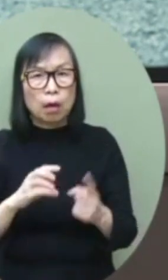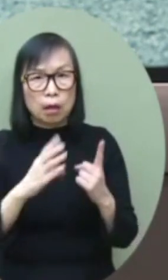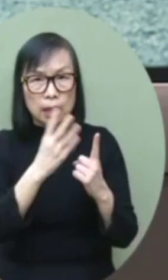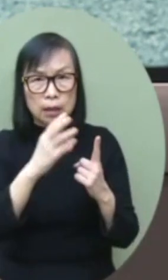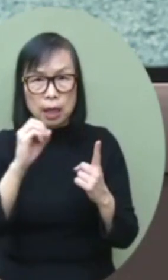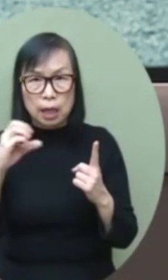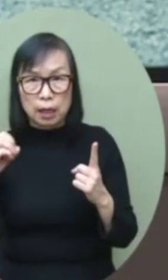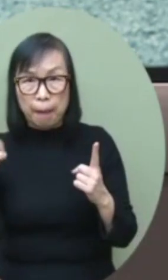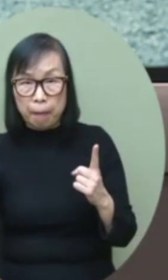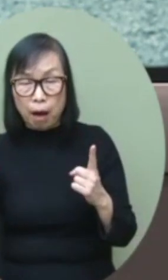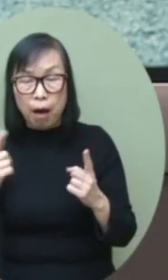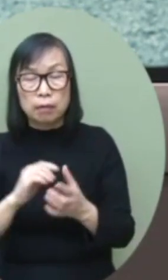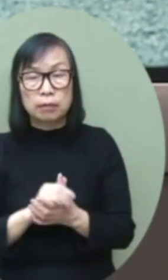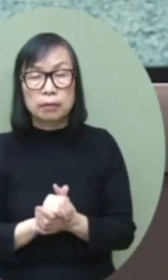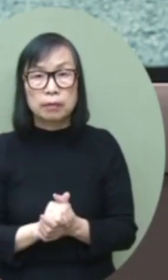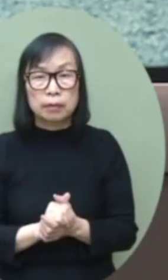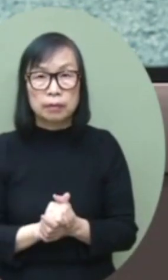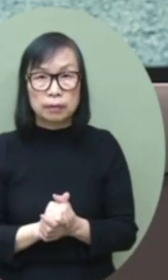14008應該是